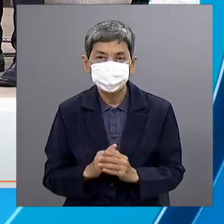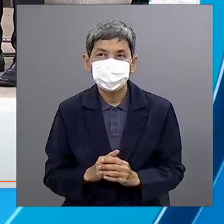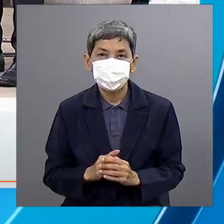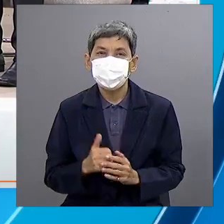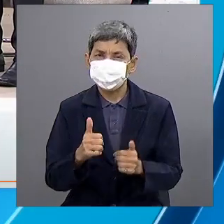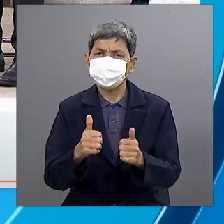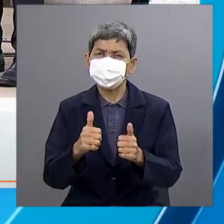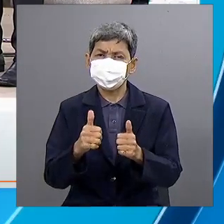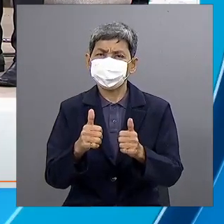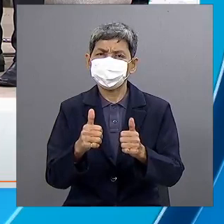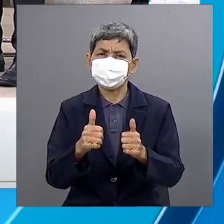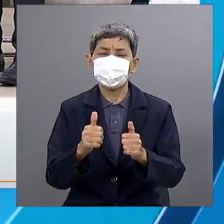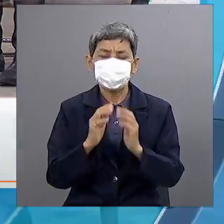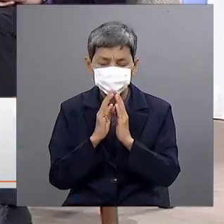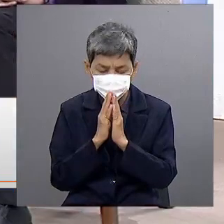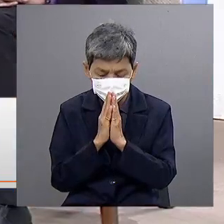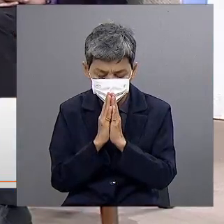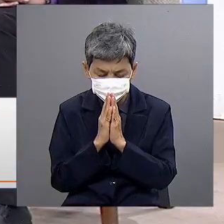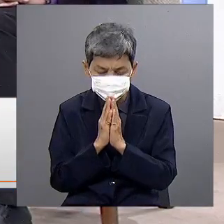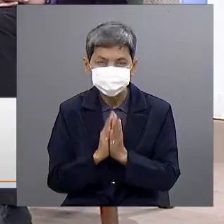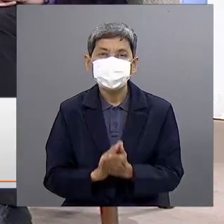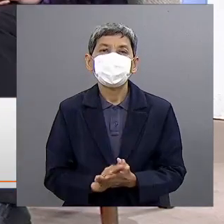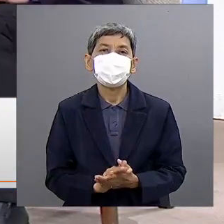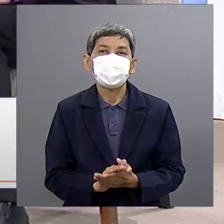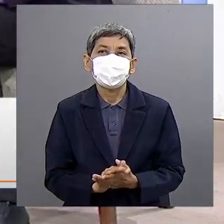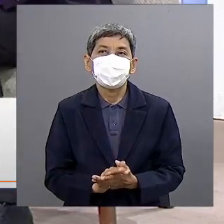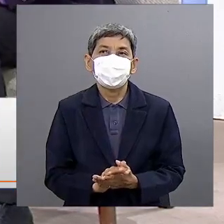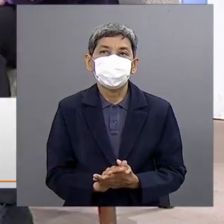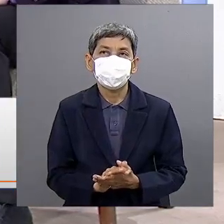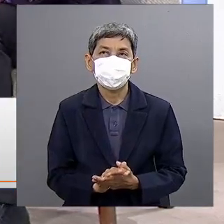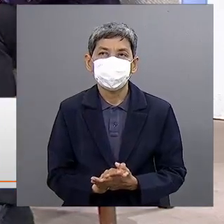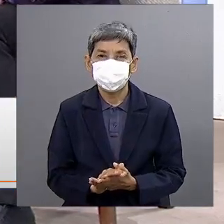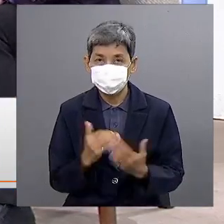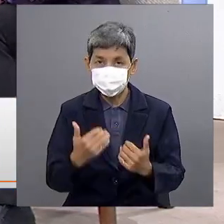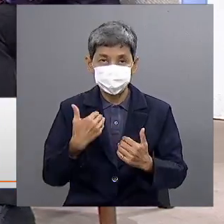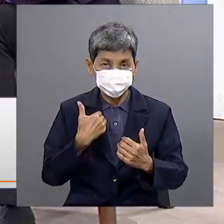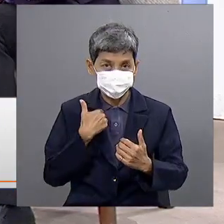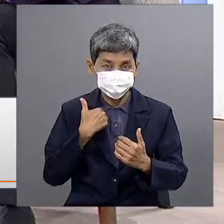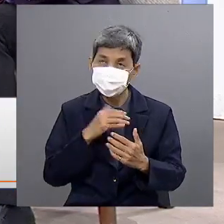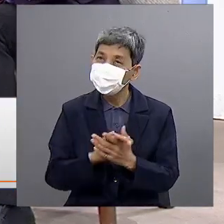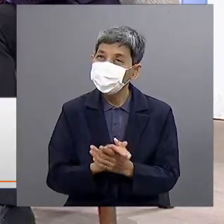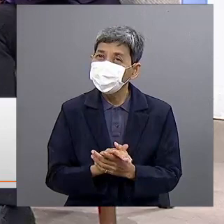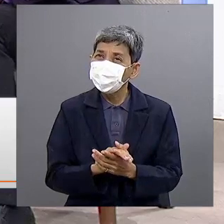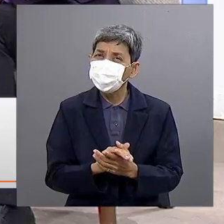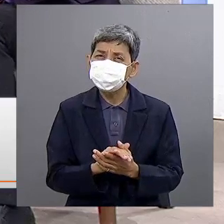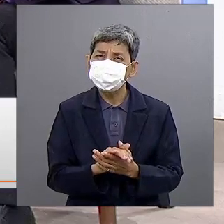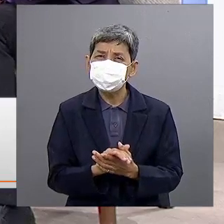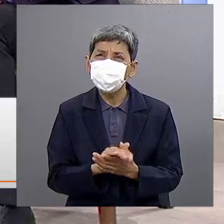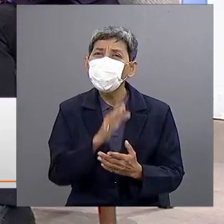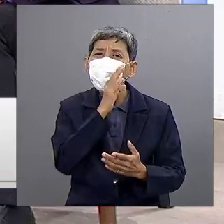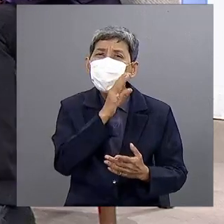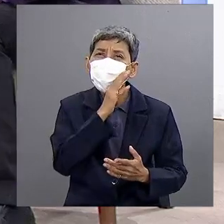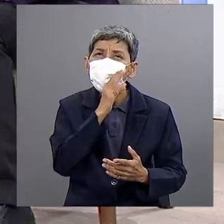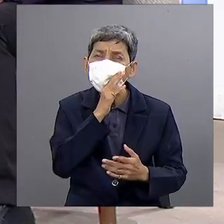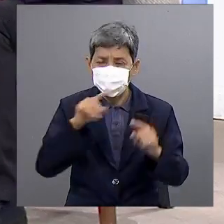วัสดีค่ะ สว ั สด ี คร ับ สวัสดีครับเอาล่ะคุณสมหมายสิริอุดมเศรษฐ์ก็ได้บอกแล้วนะครับว่ามันถ้าจะมีเอกสารก็จะเป็นเอกสารที่ท่านแ